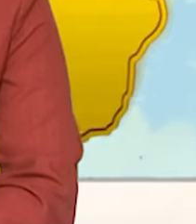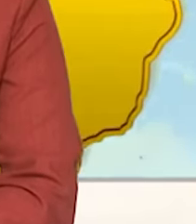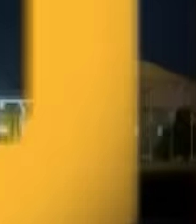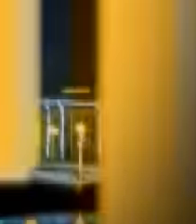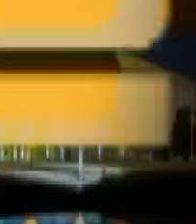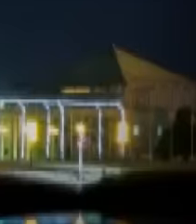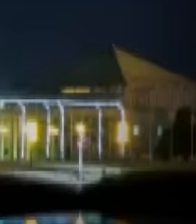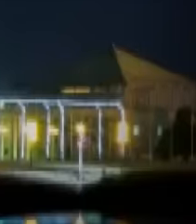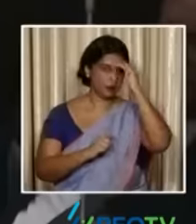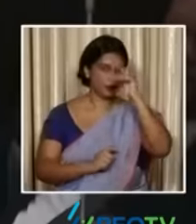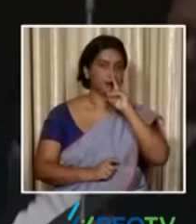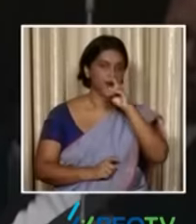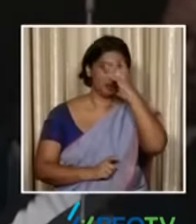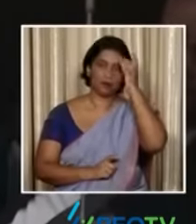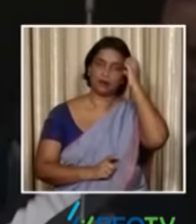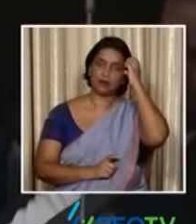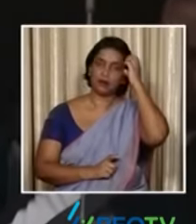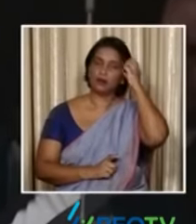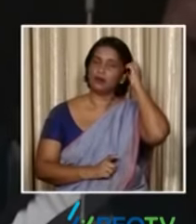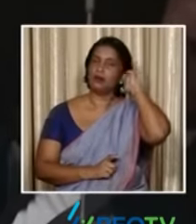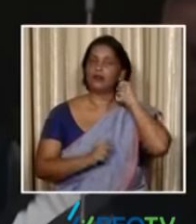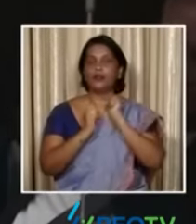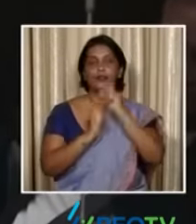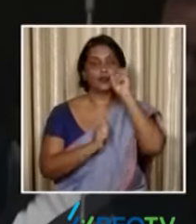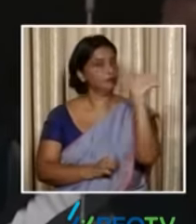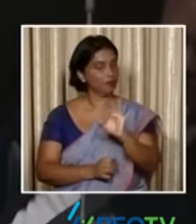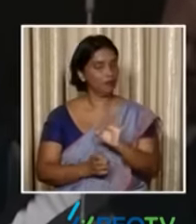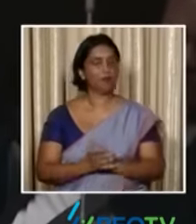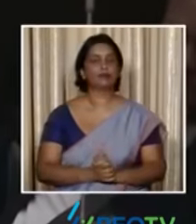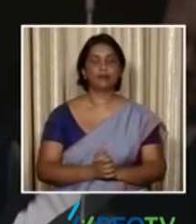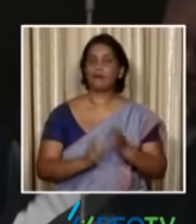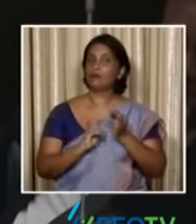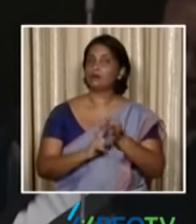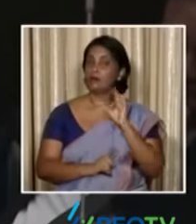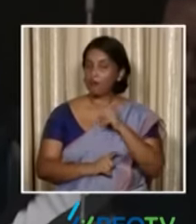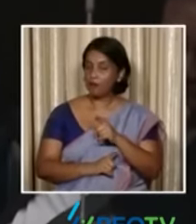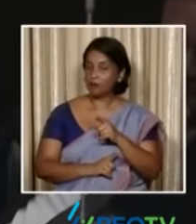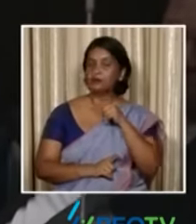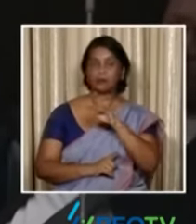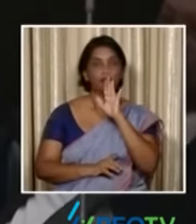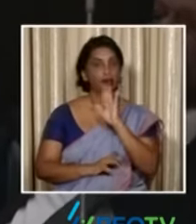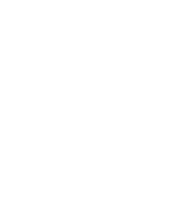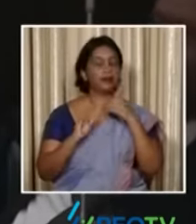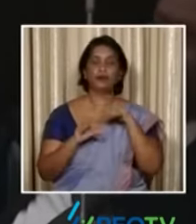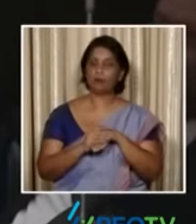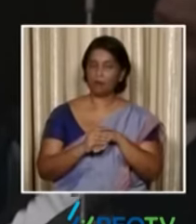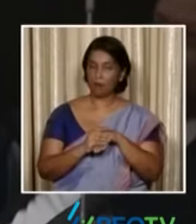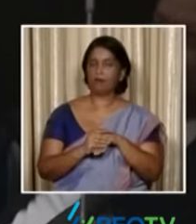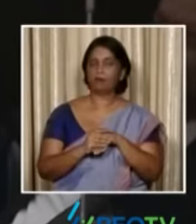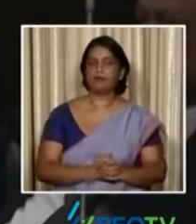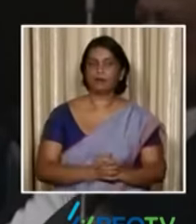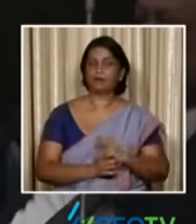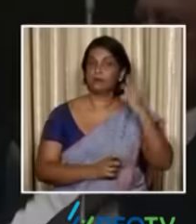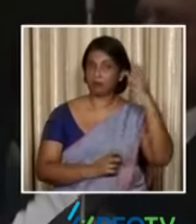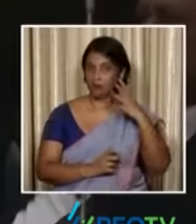පැවසුවා. වැඩ බලන පොලිස්පතිවරයෙකු පත් කිරීම සඳහා ජනාධිපති වරයාට පවතින නීතිය තුළ ප්‍රතිපාදන